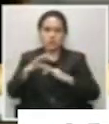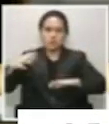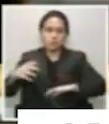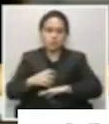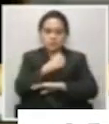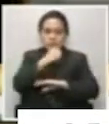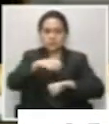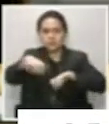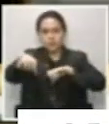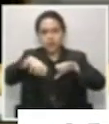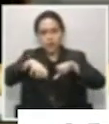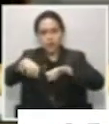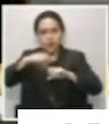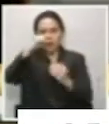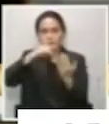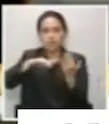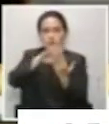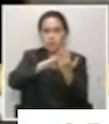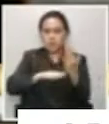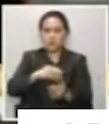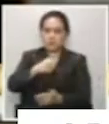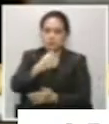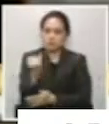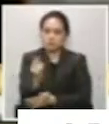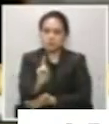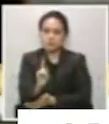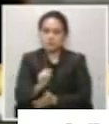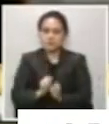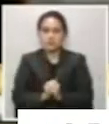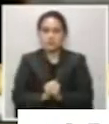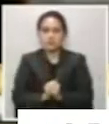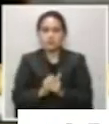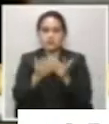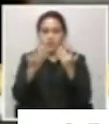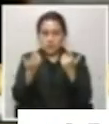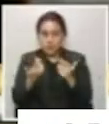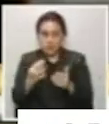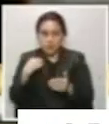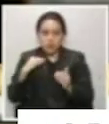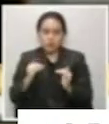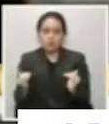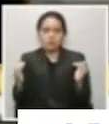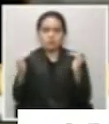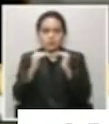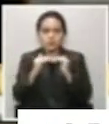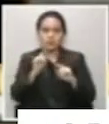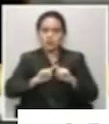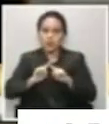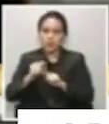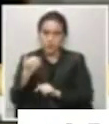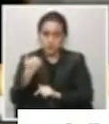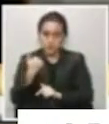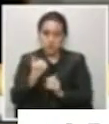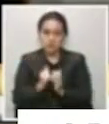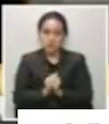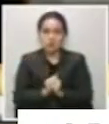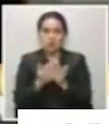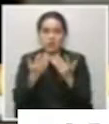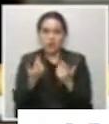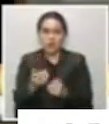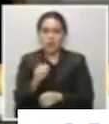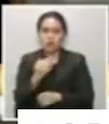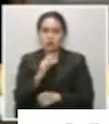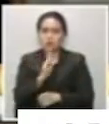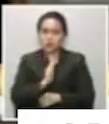ประเทศมีเสถียรภาพหรือไม่มีความยุติธรรมหรือไม่เหมาะที่จะมา